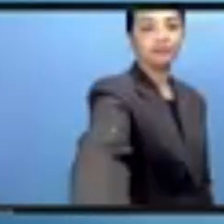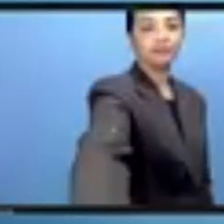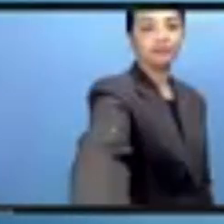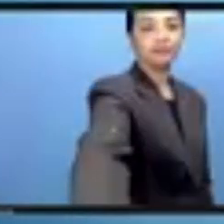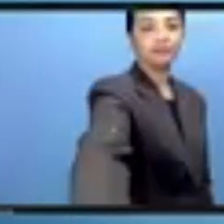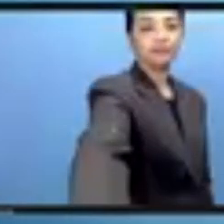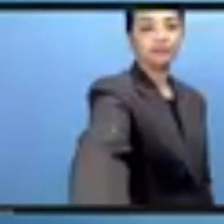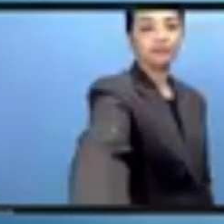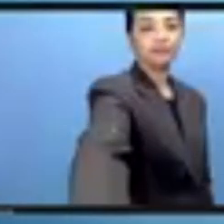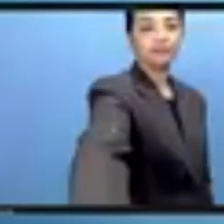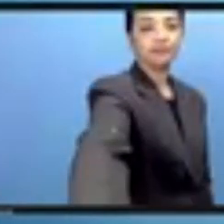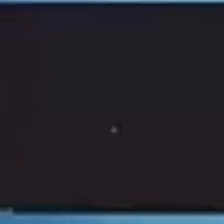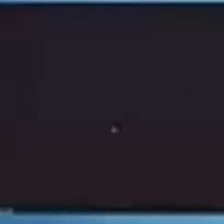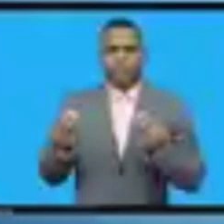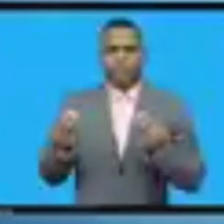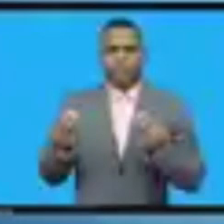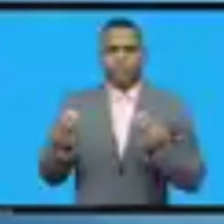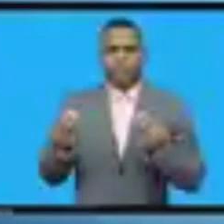Mosea